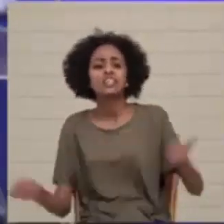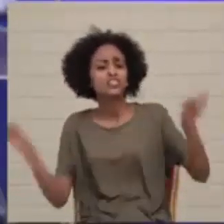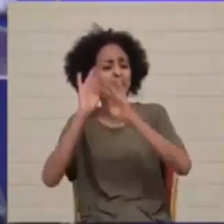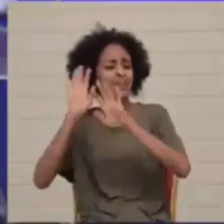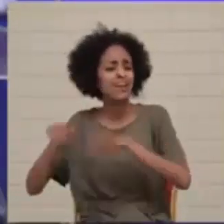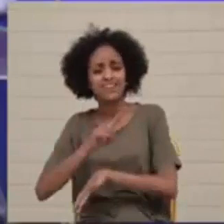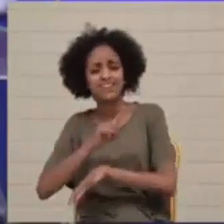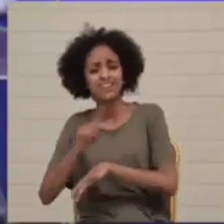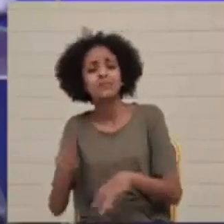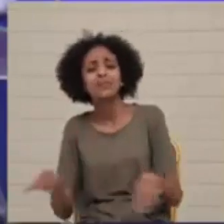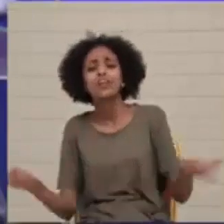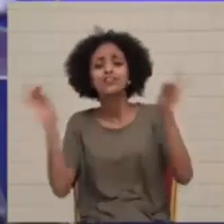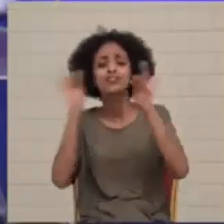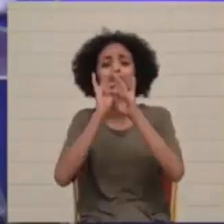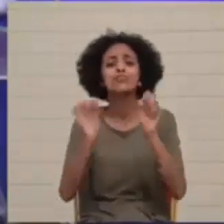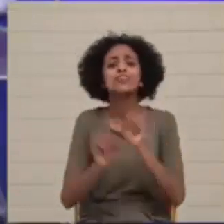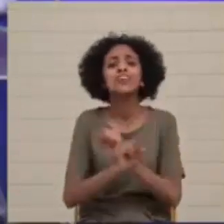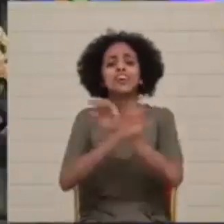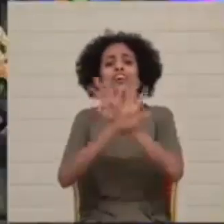ጨለማ ይቀርም ለሊቱ